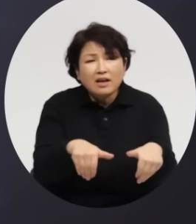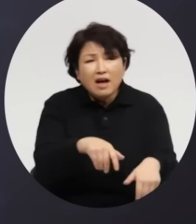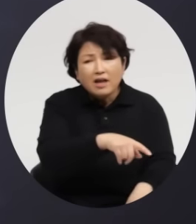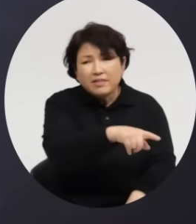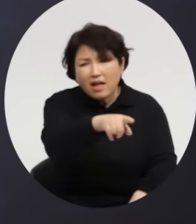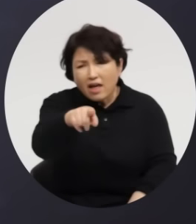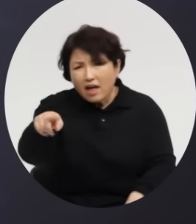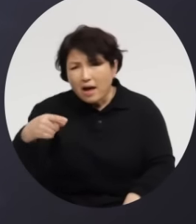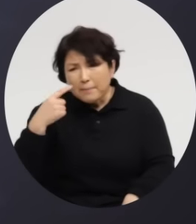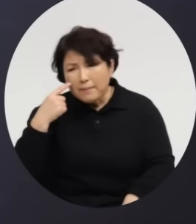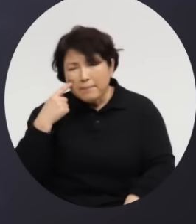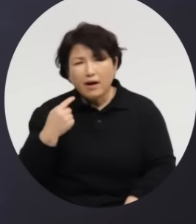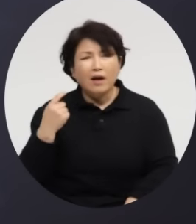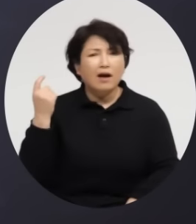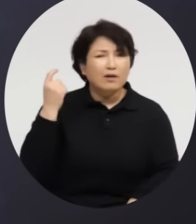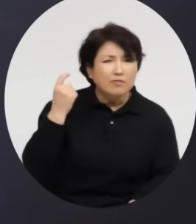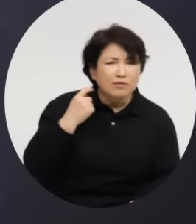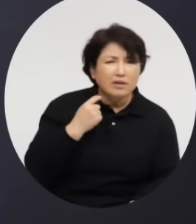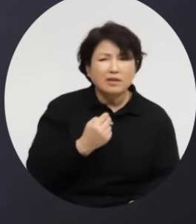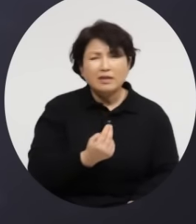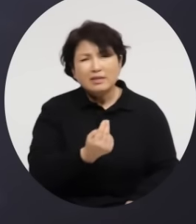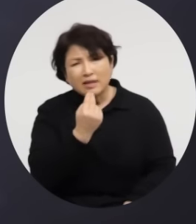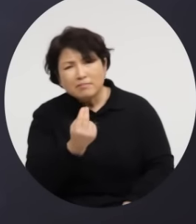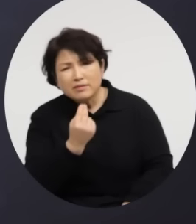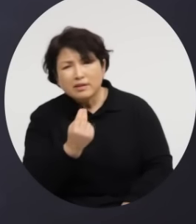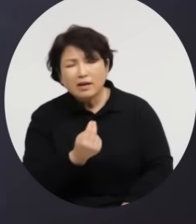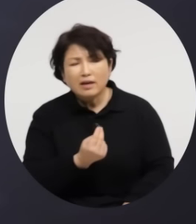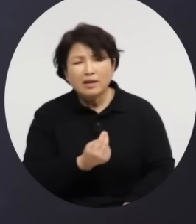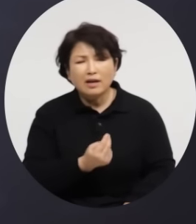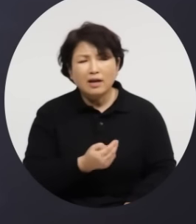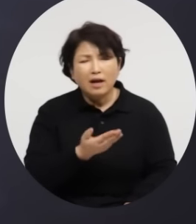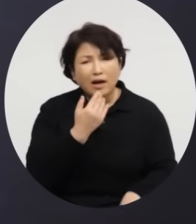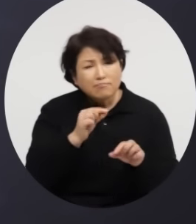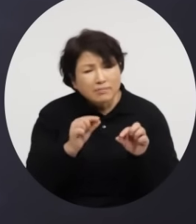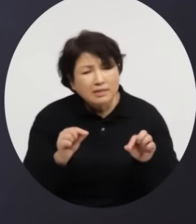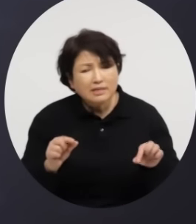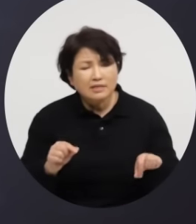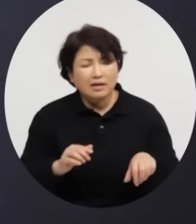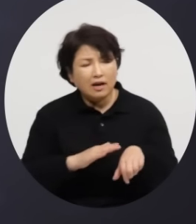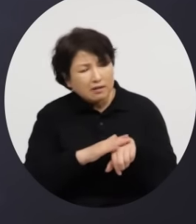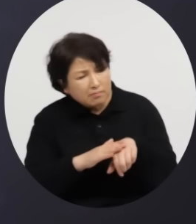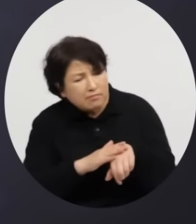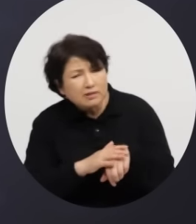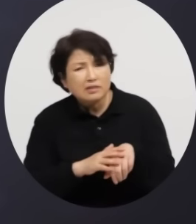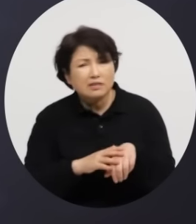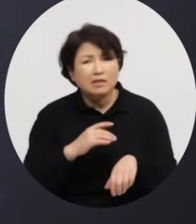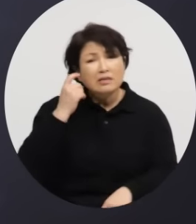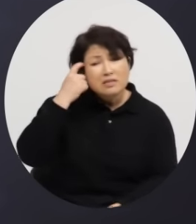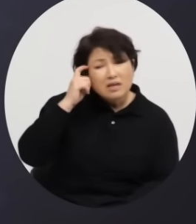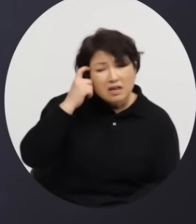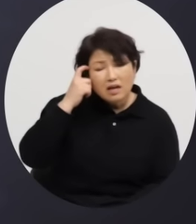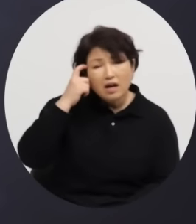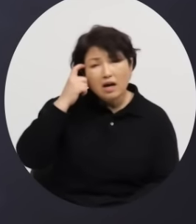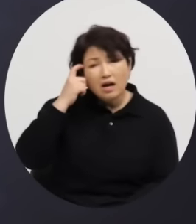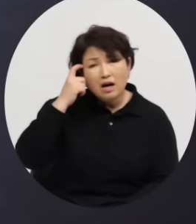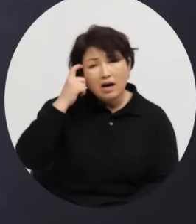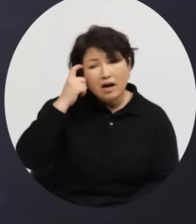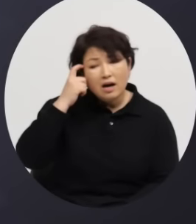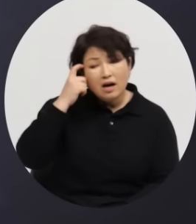내 눈에 보이는 것, 내 귀에 들리는 것, 내 코에 냄새 맡는 것, 내 혀에 맛보는 것, 내 감촉에 느끼는 것, 내